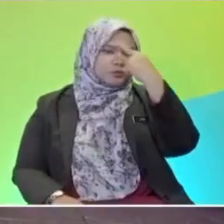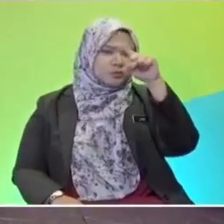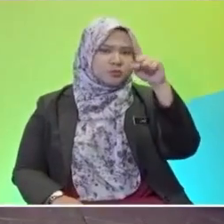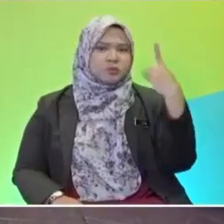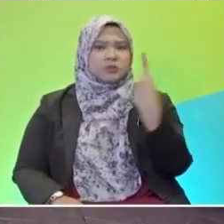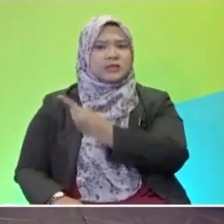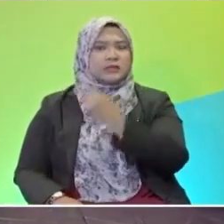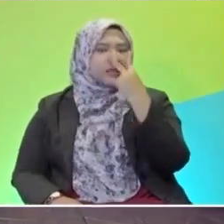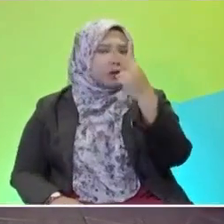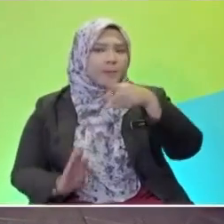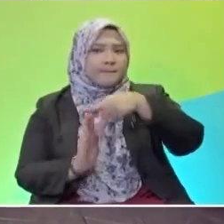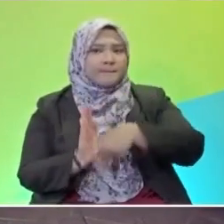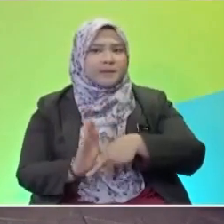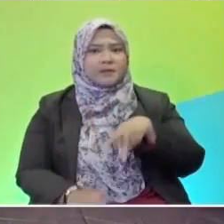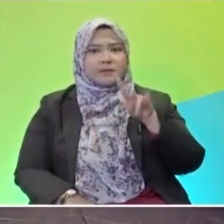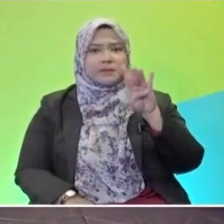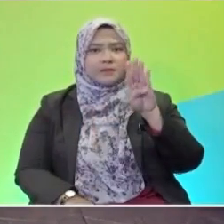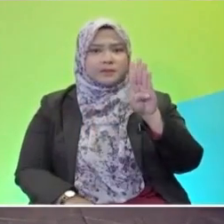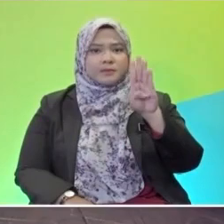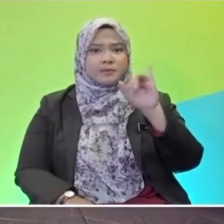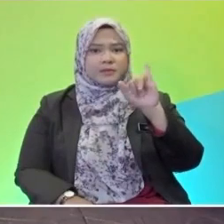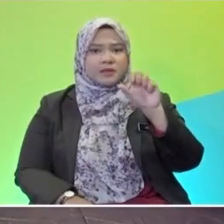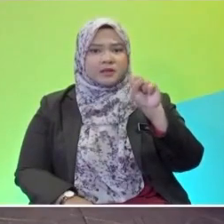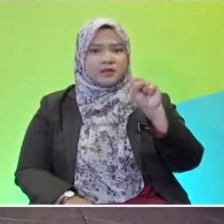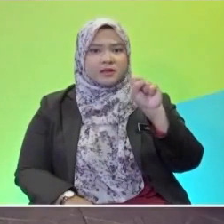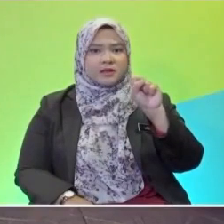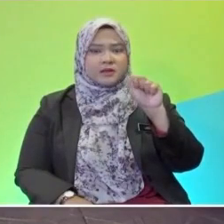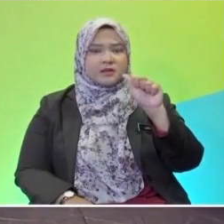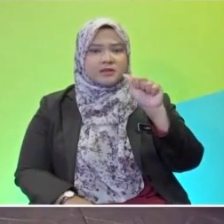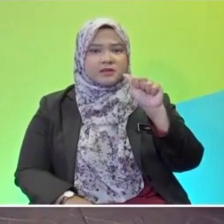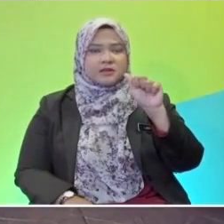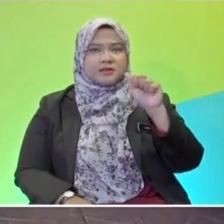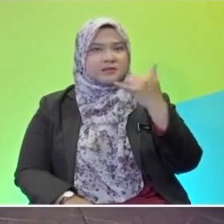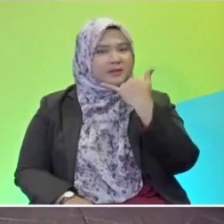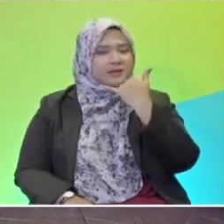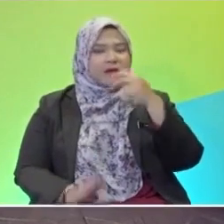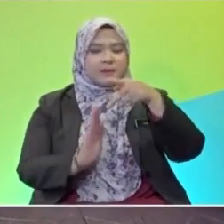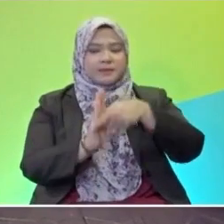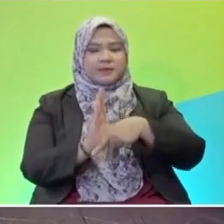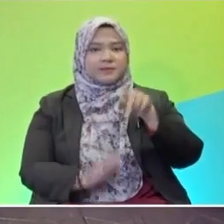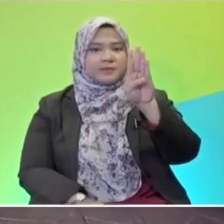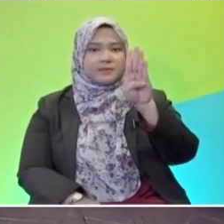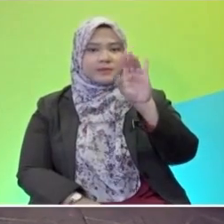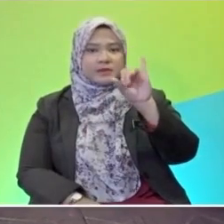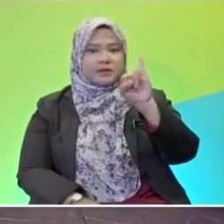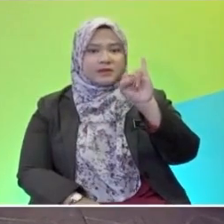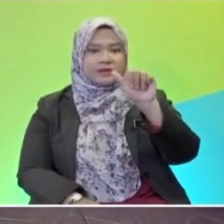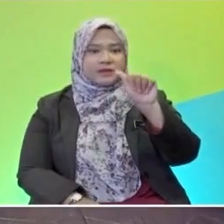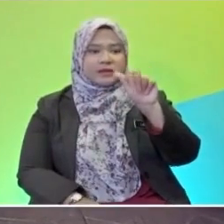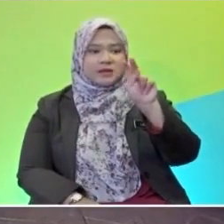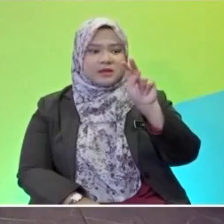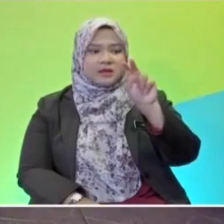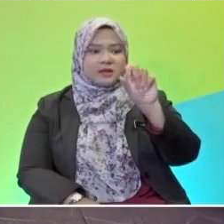yang paling mudah hebat kalau di rumah Biasanya kalau saya masih kecil-kecil dulu kita sembuh jahe ke arah cahaya matahari maka juga akan terharu